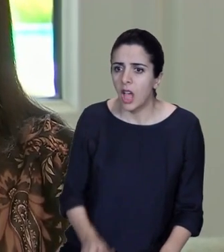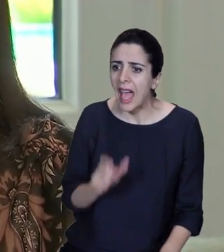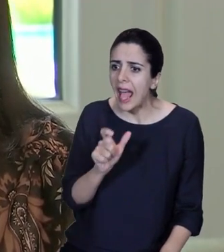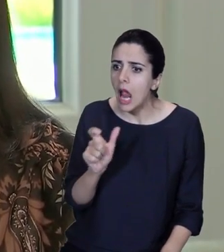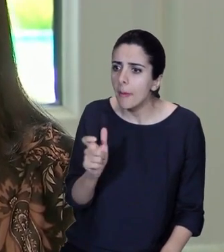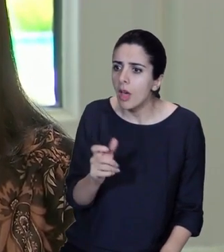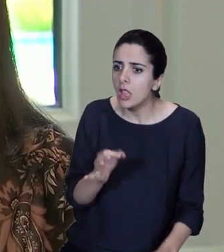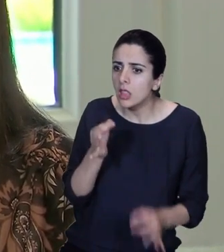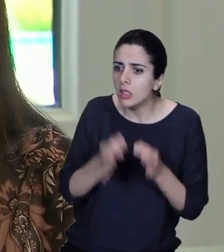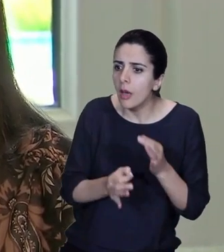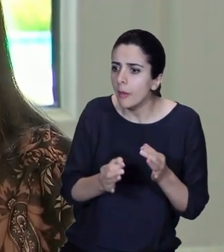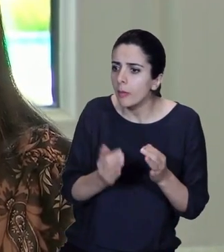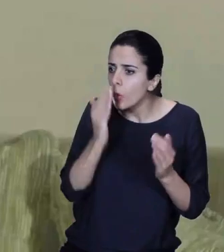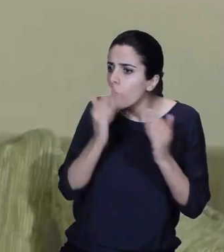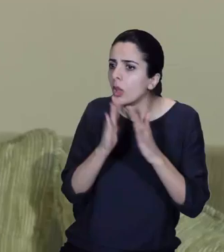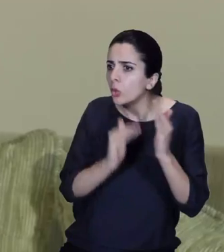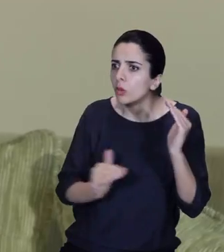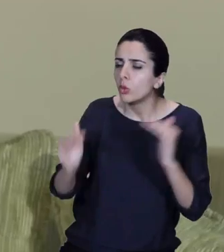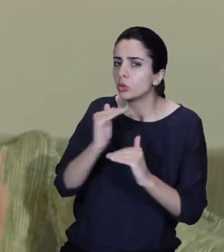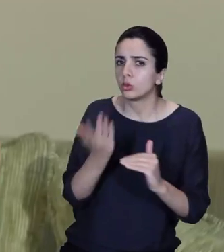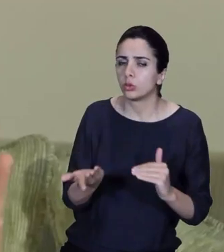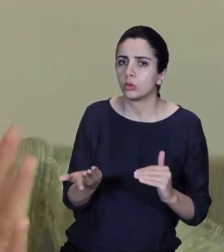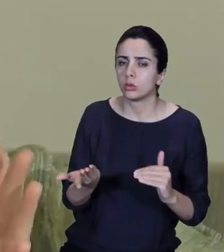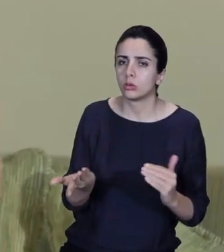Kelimenin tam anlamıyla gerçeküstü şu anlattıkları.